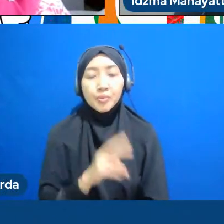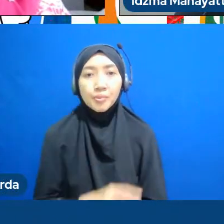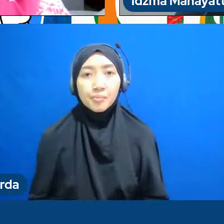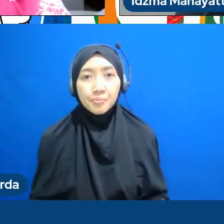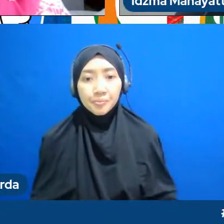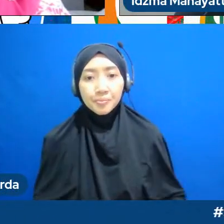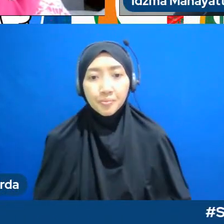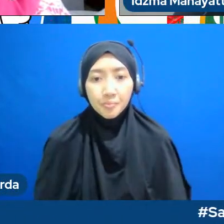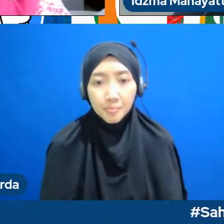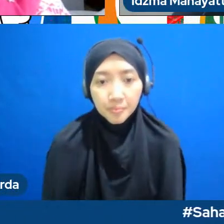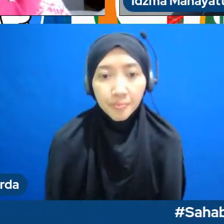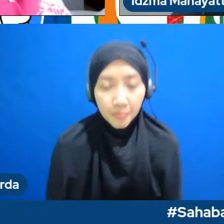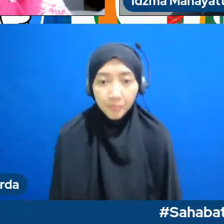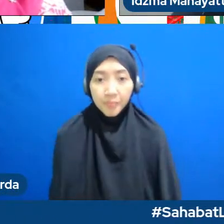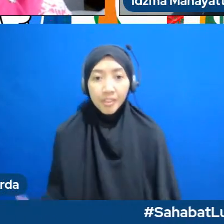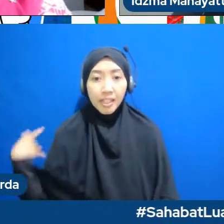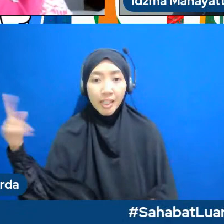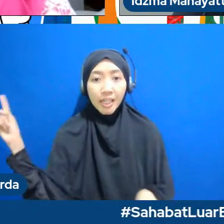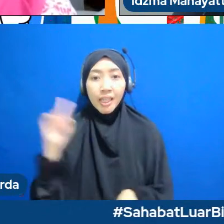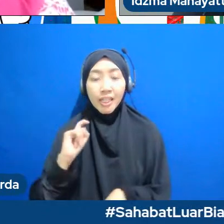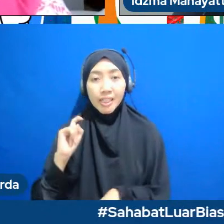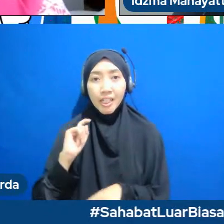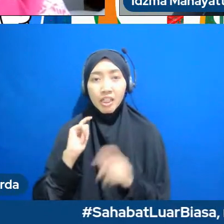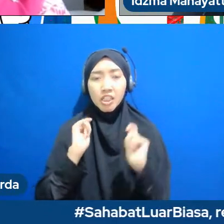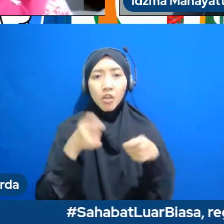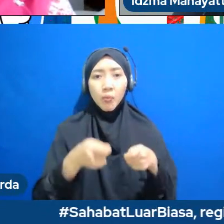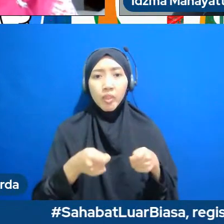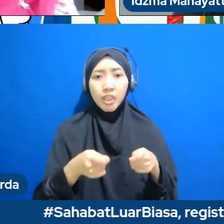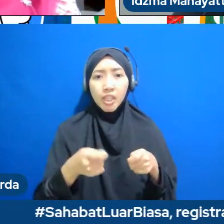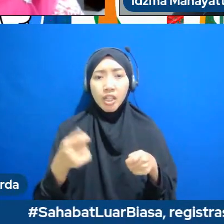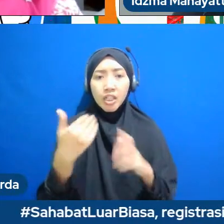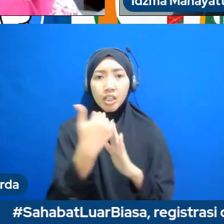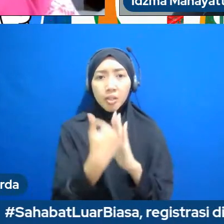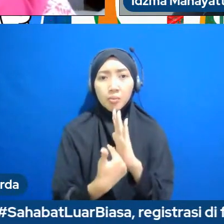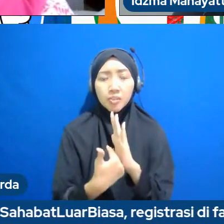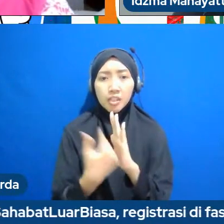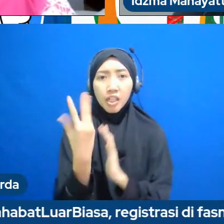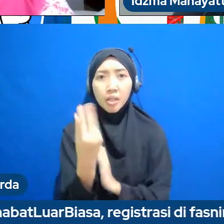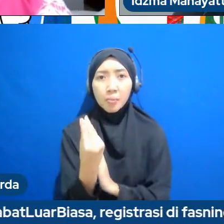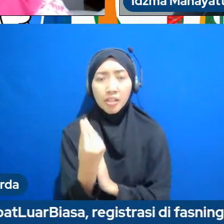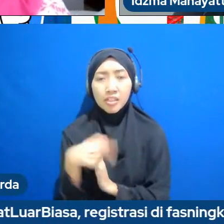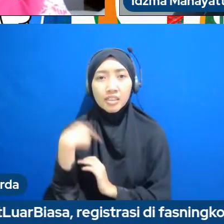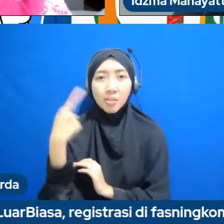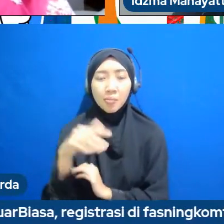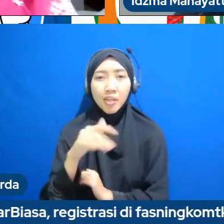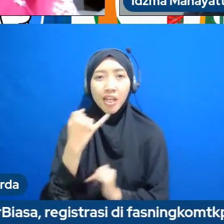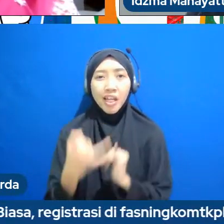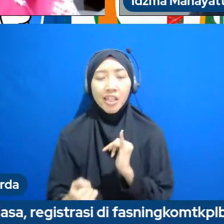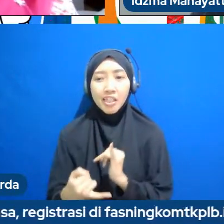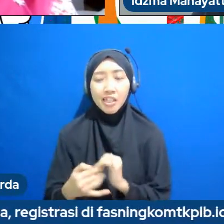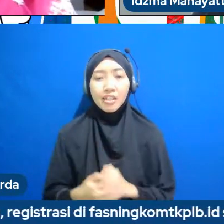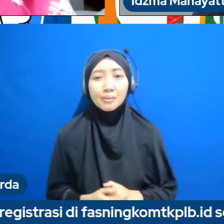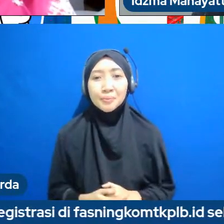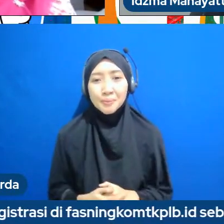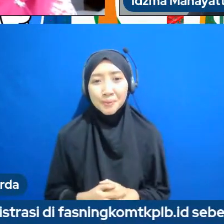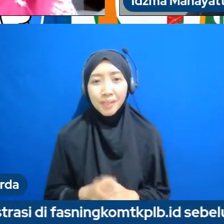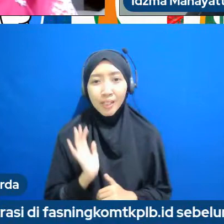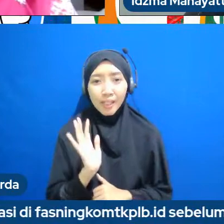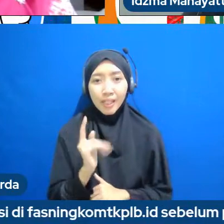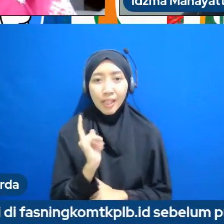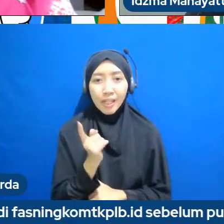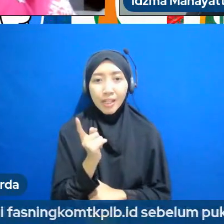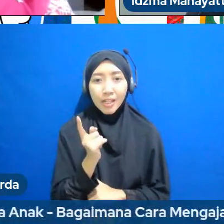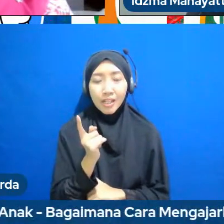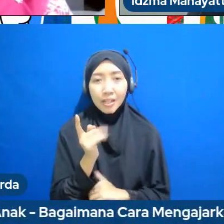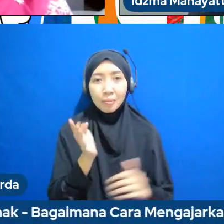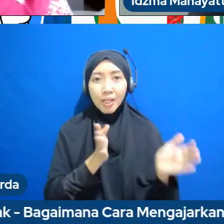sahabat tadi ada yang nanya daftar hadinya kapan? Wah, ditunggu dulu ya sampai akhir. Nanti akan ada